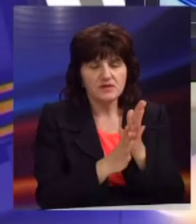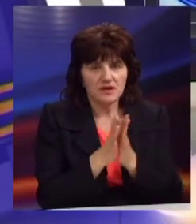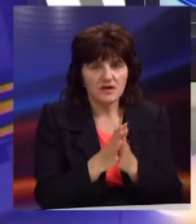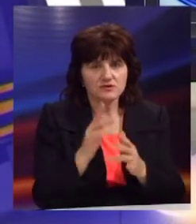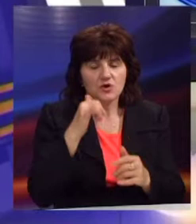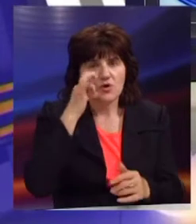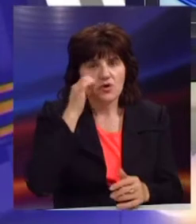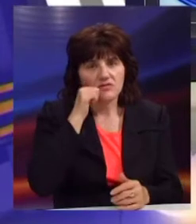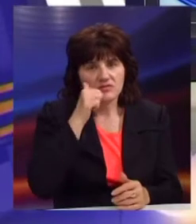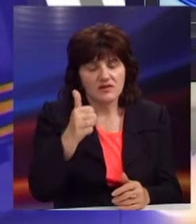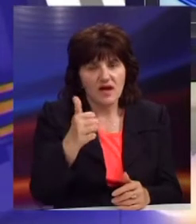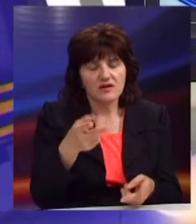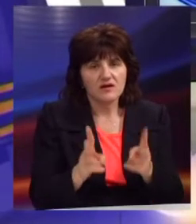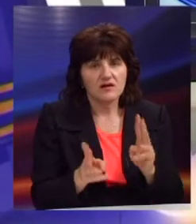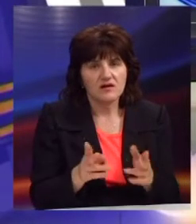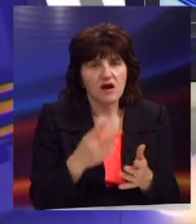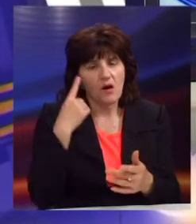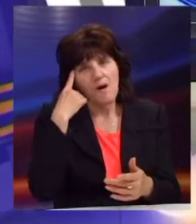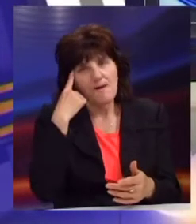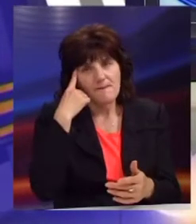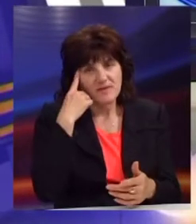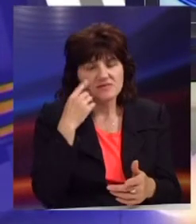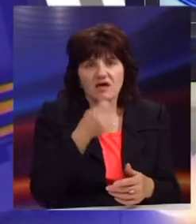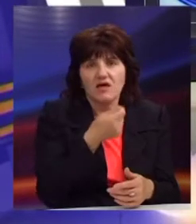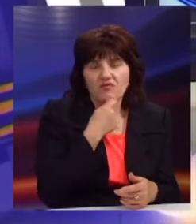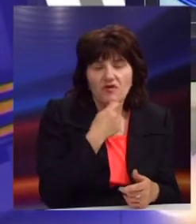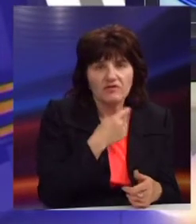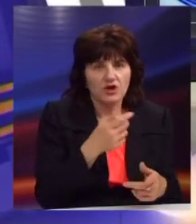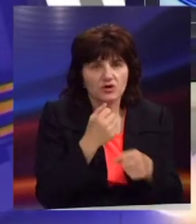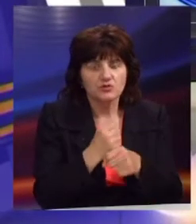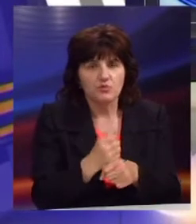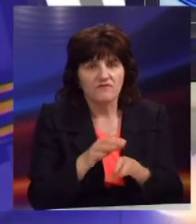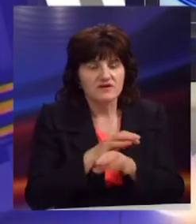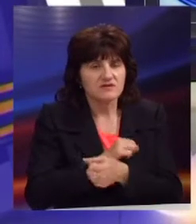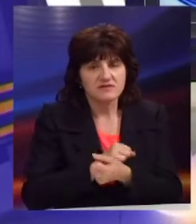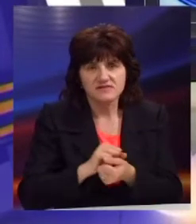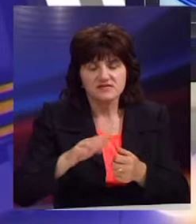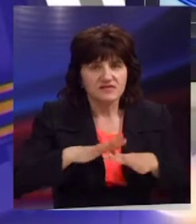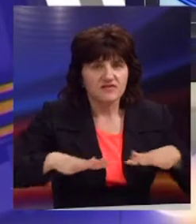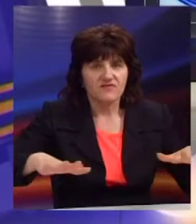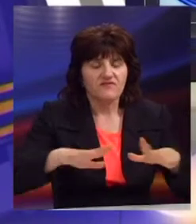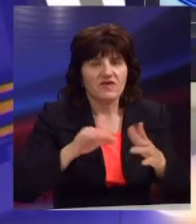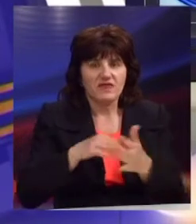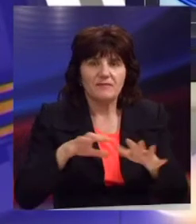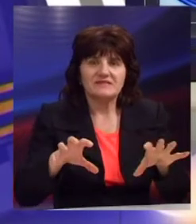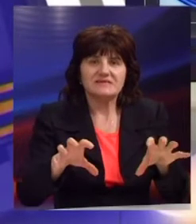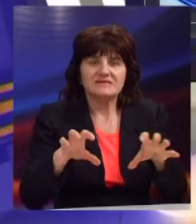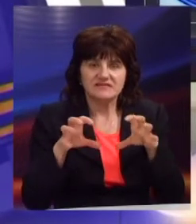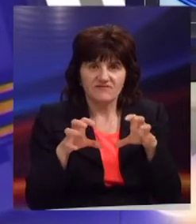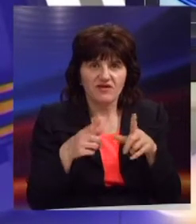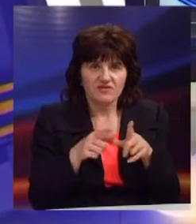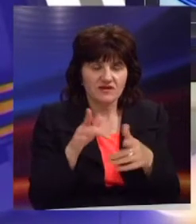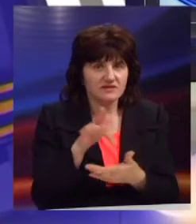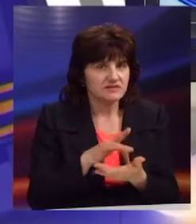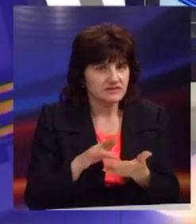Ujedinjene nacije obeležavaju Dan zaštite životne sredine je Misli, jedi, čuvaj, čime želi da podstakne čovečanstvo da postane svesno